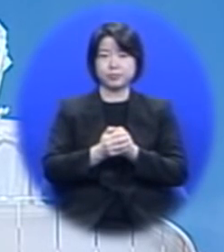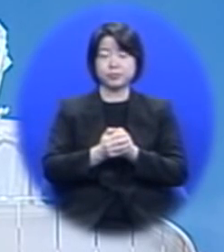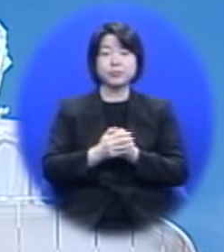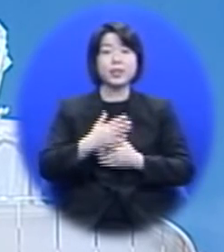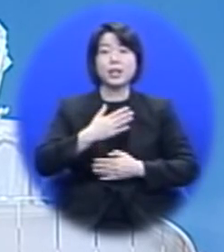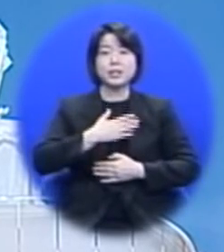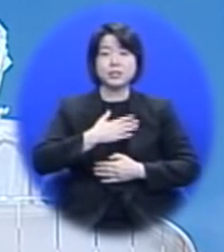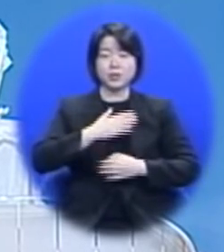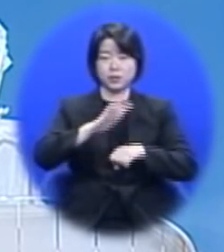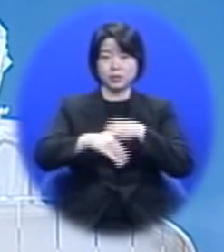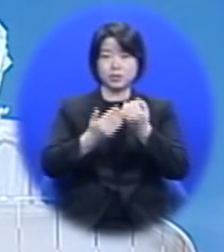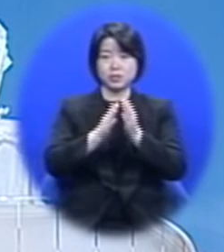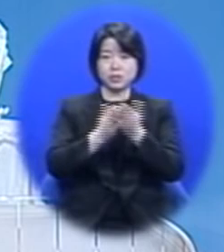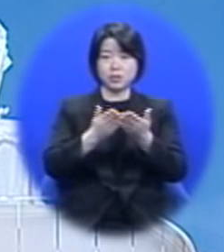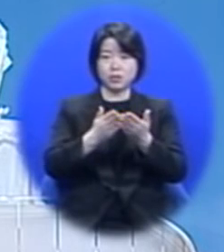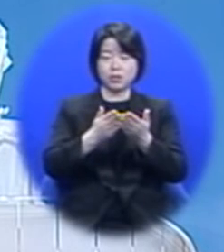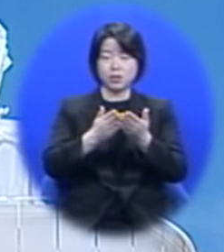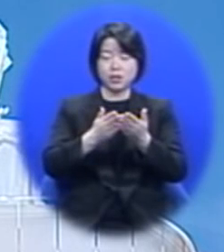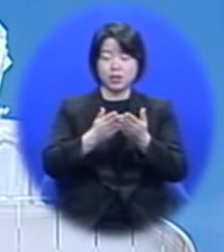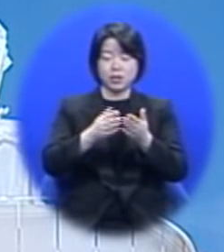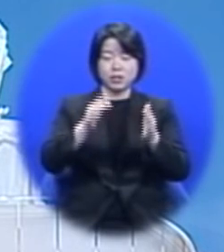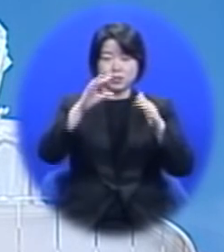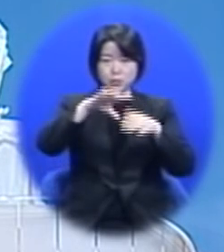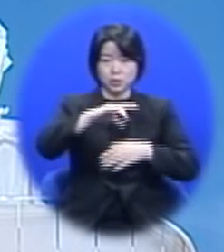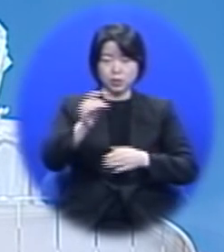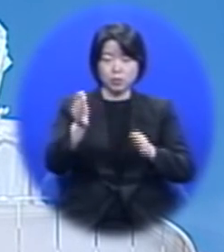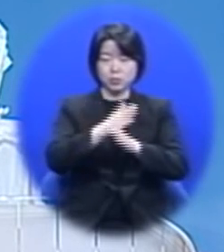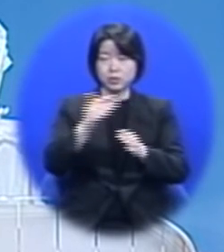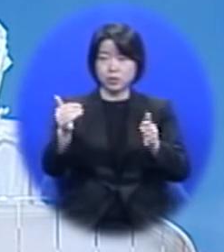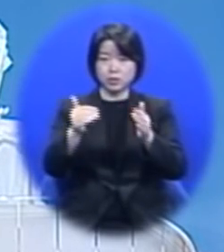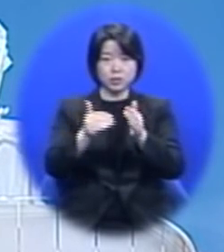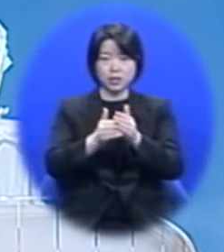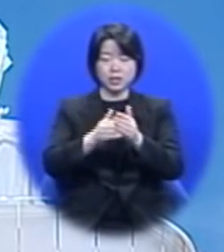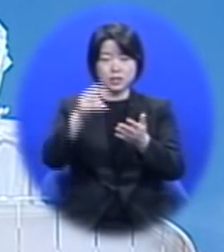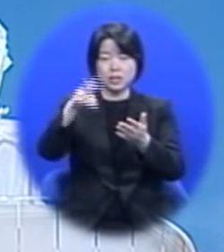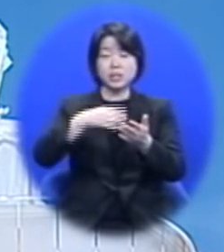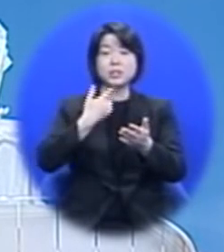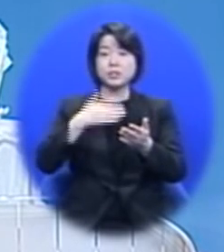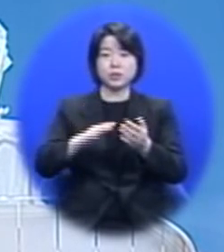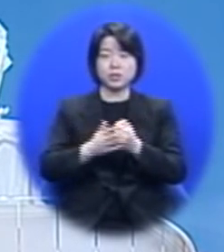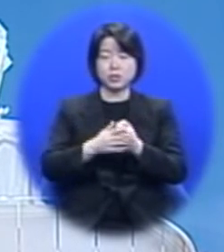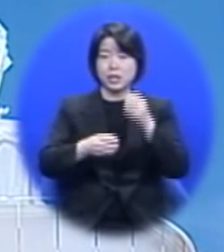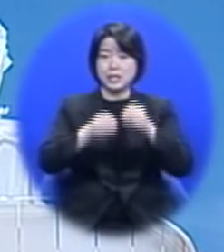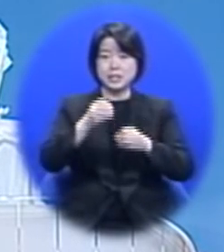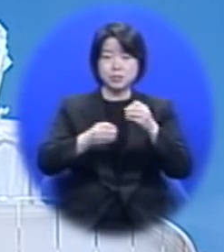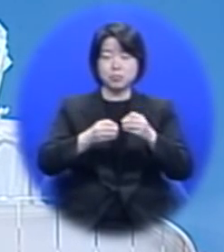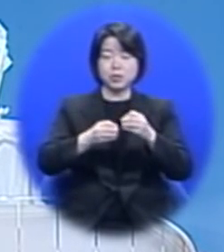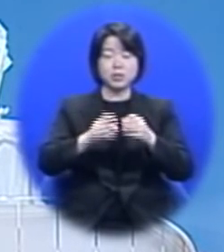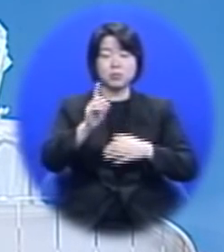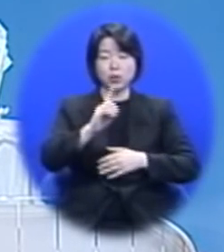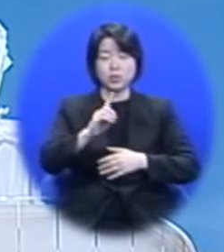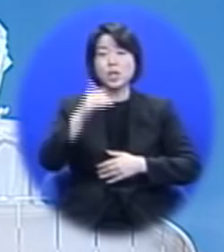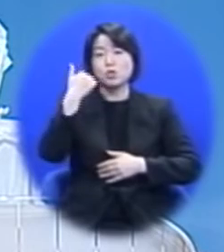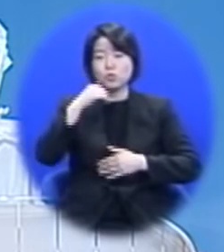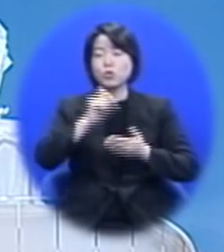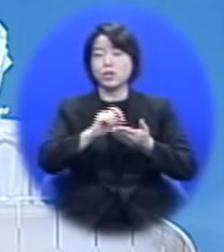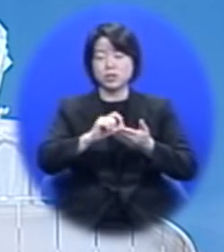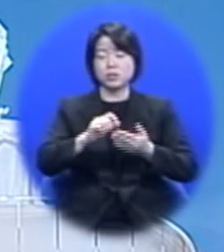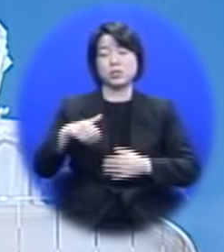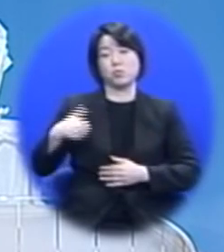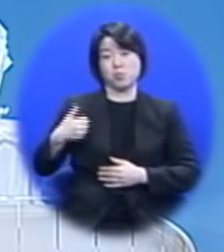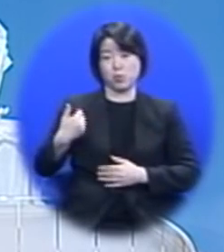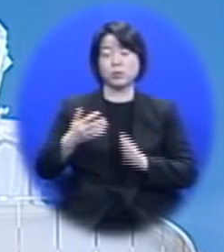저는 성경을 통독한 적이 없습니다. 시편이 뭔지 누가 왜 썼는지도 그런 모르는